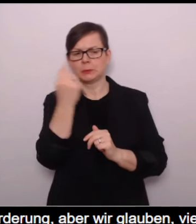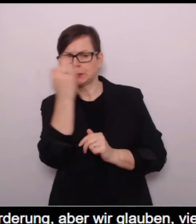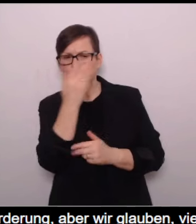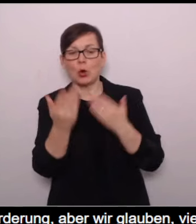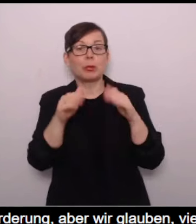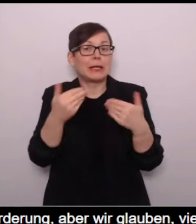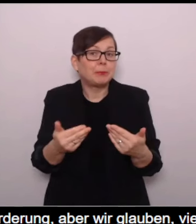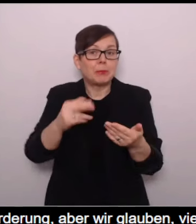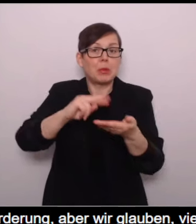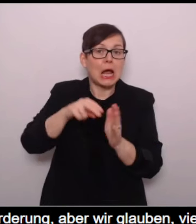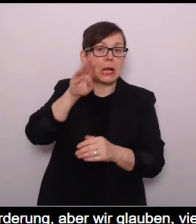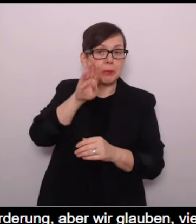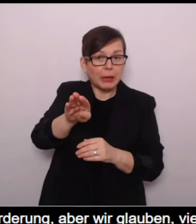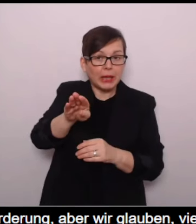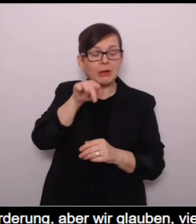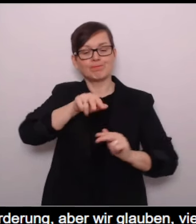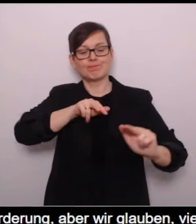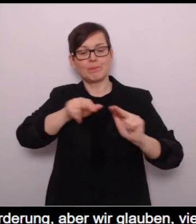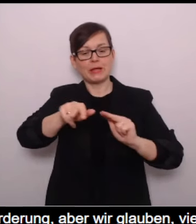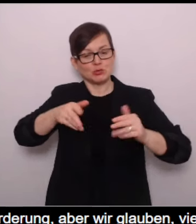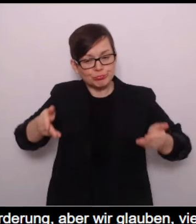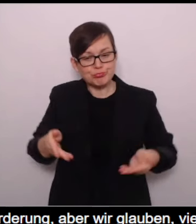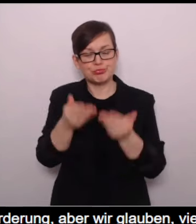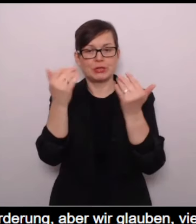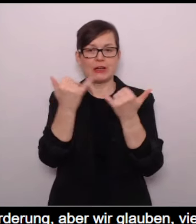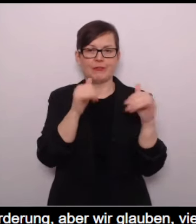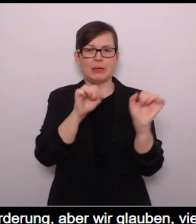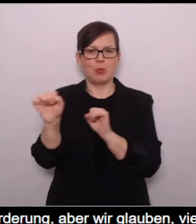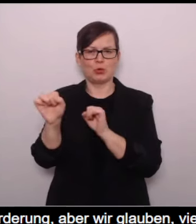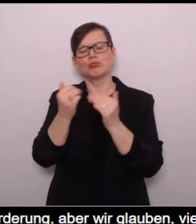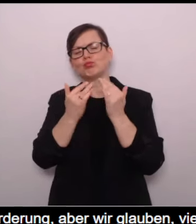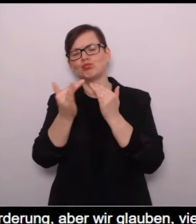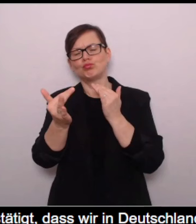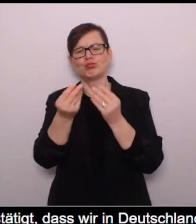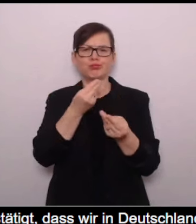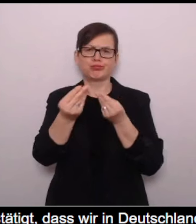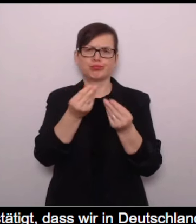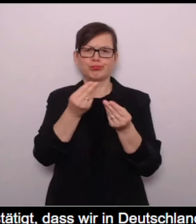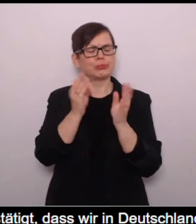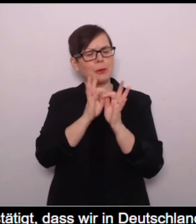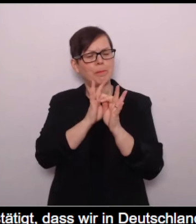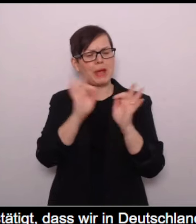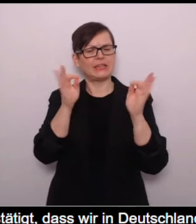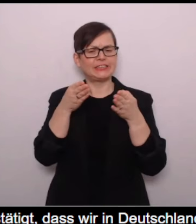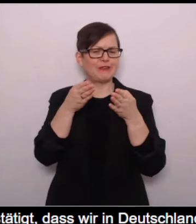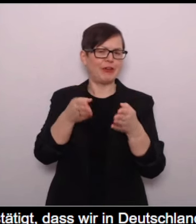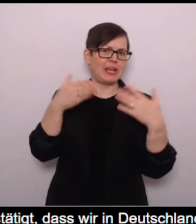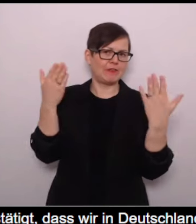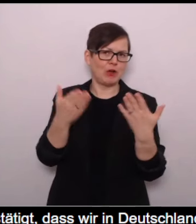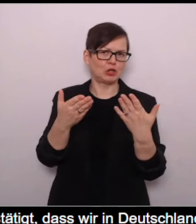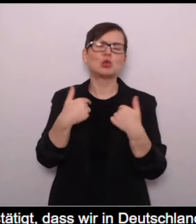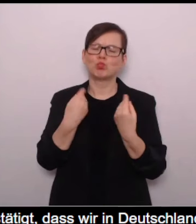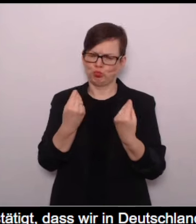besonders drum kümmern, vor Ort Gespräche führen, überlegen, ob es einen Plan B gibt, wie man das Management voranbringen kann.